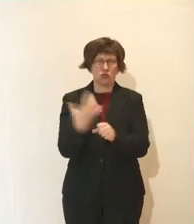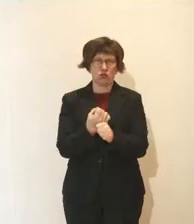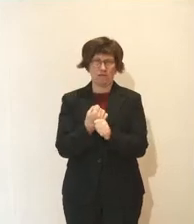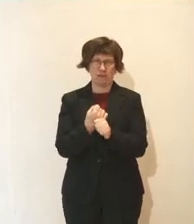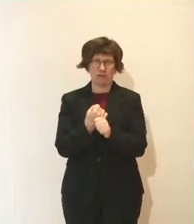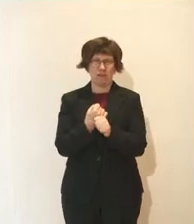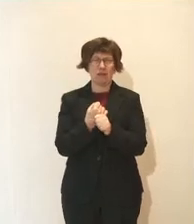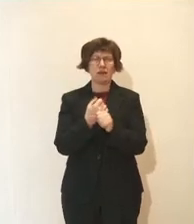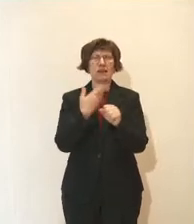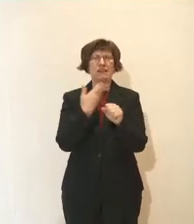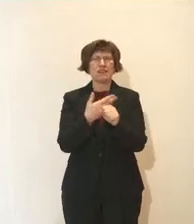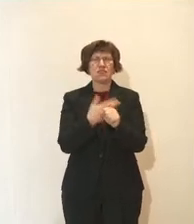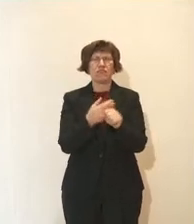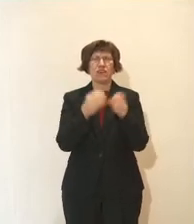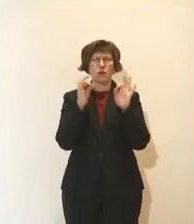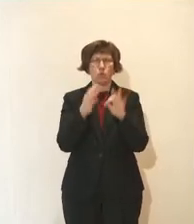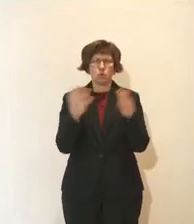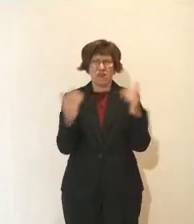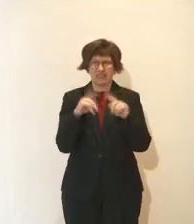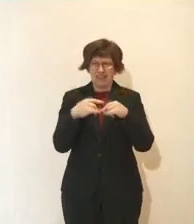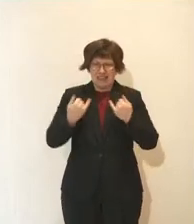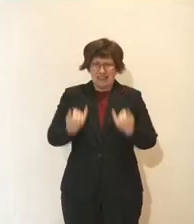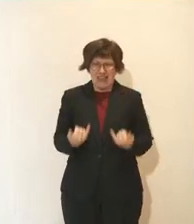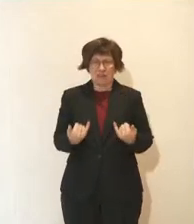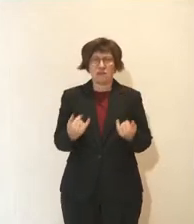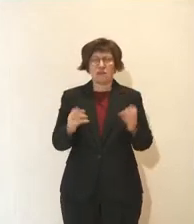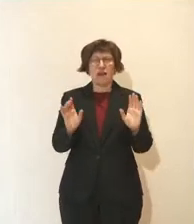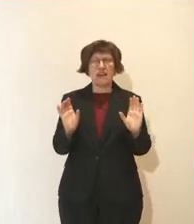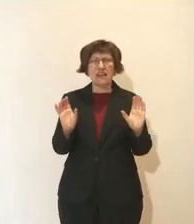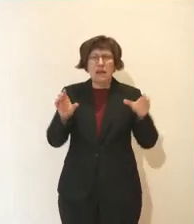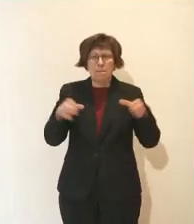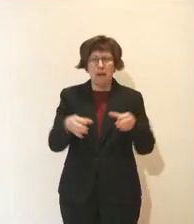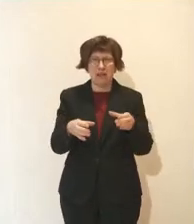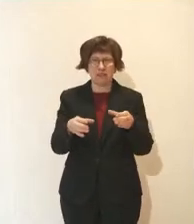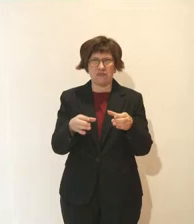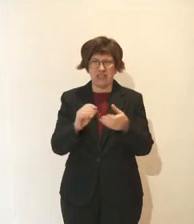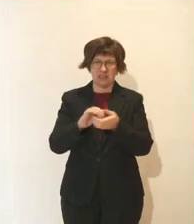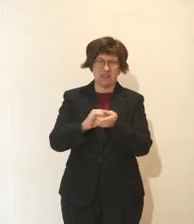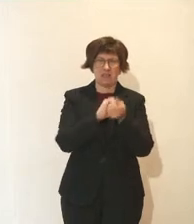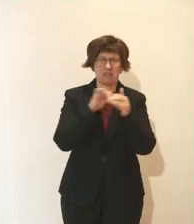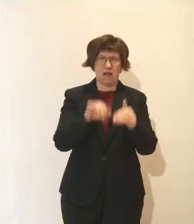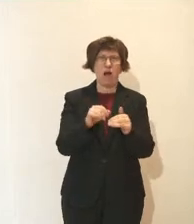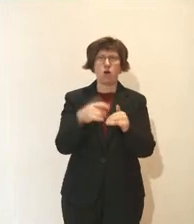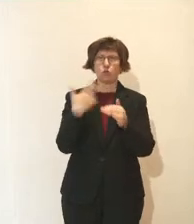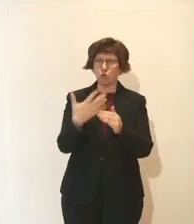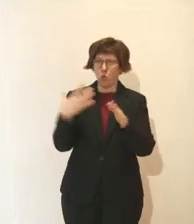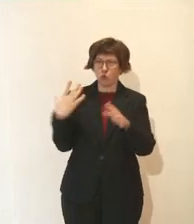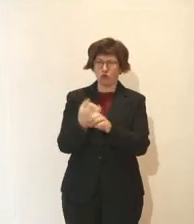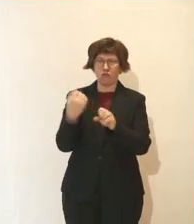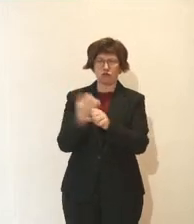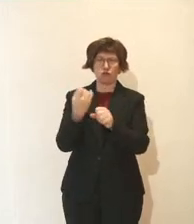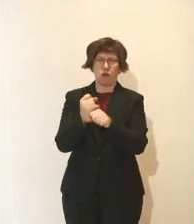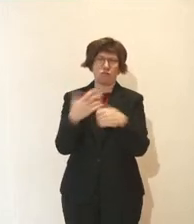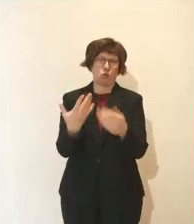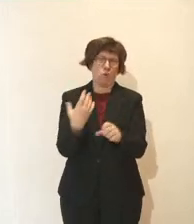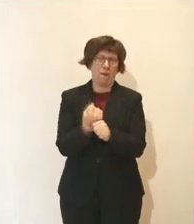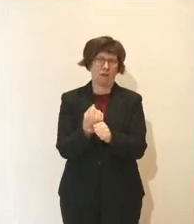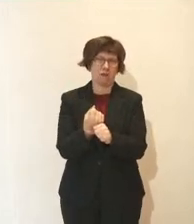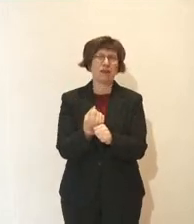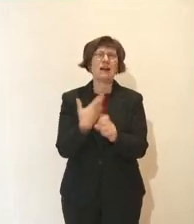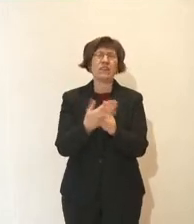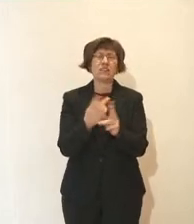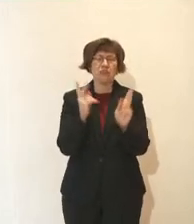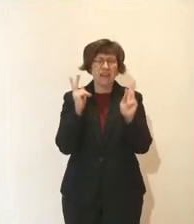und deshalb ist es gut dass wir gerade jetzt an gemeinwesen haben das stark genug ist solche dinge zu tun und deshalb ist es